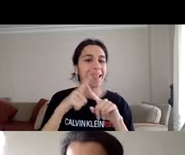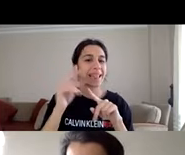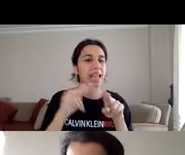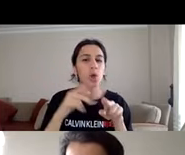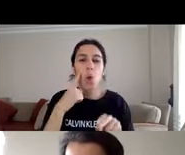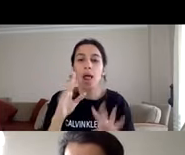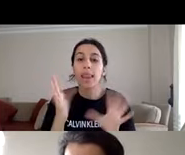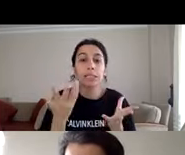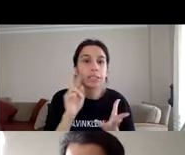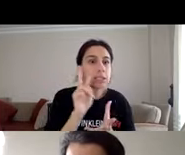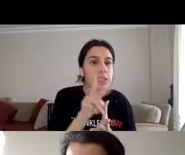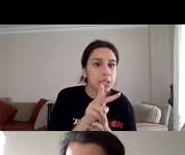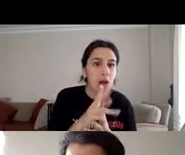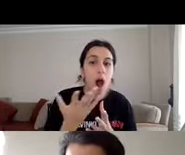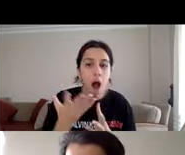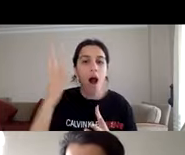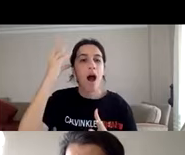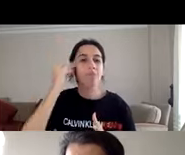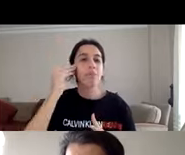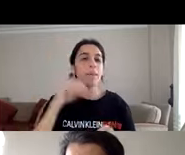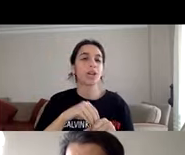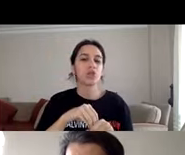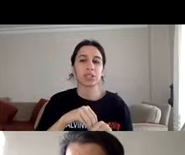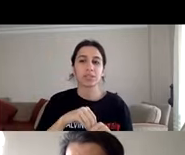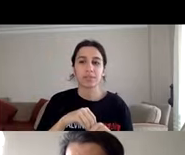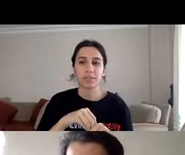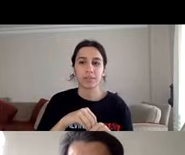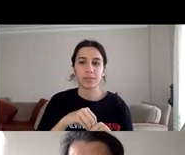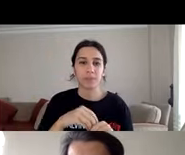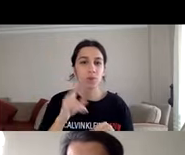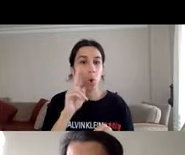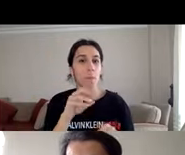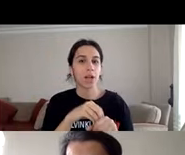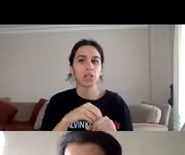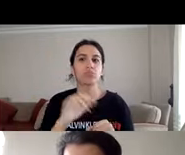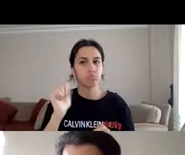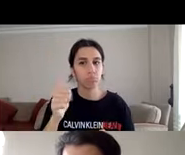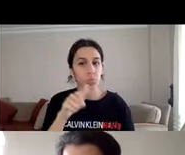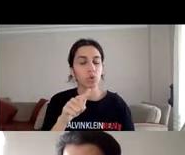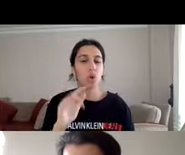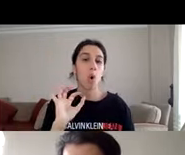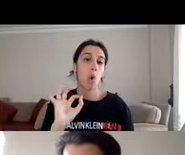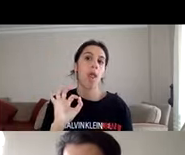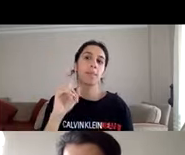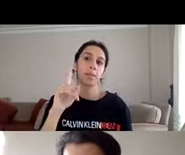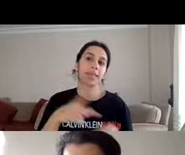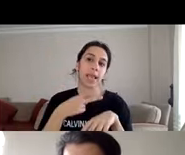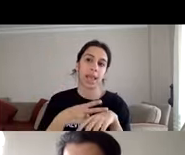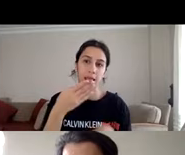nasıl görüyor? Bunu simüle etmek mümkün ve bu bence çok değerli bir